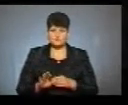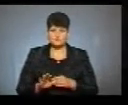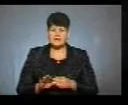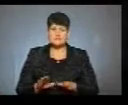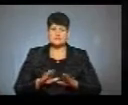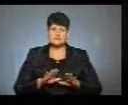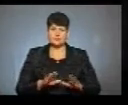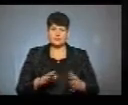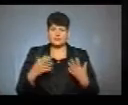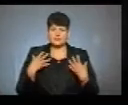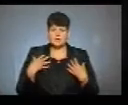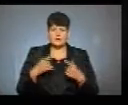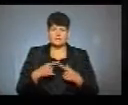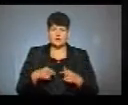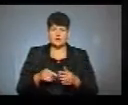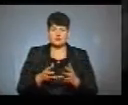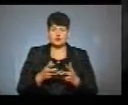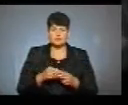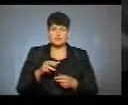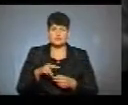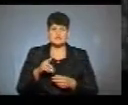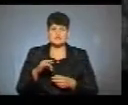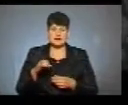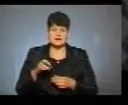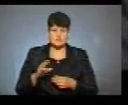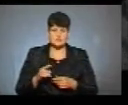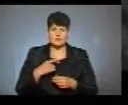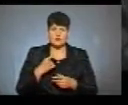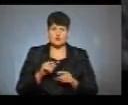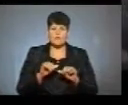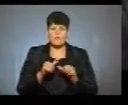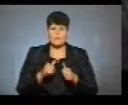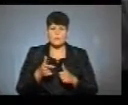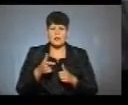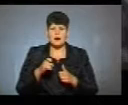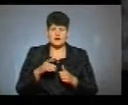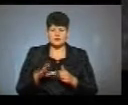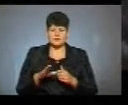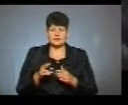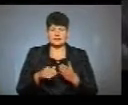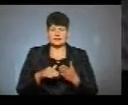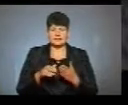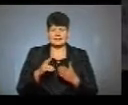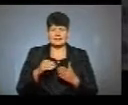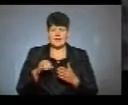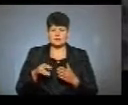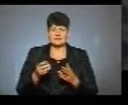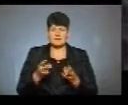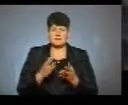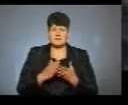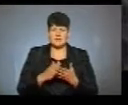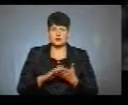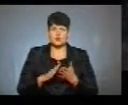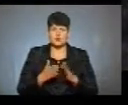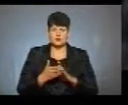Заступник начальника відділу розрахунків Мирослава Заяць зазначає, аби оформити газовий депозит, треба мати угоду на